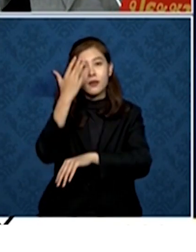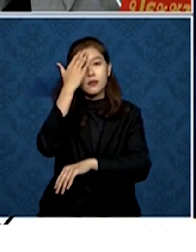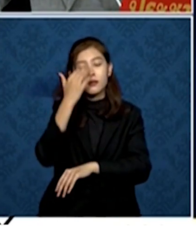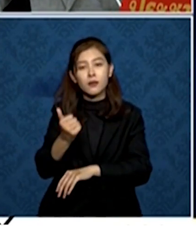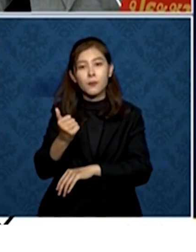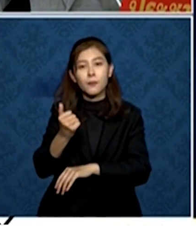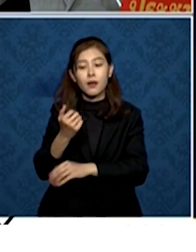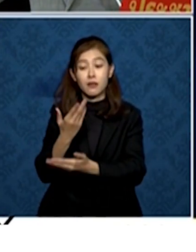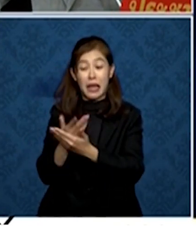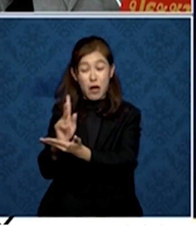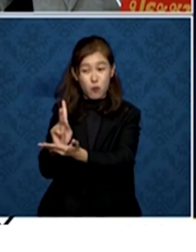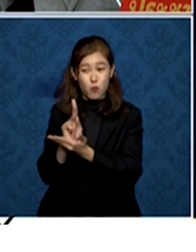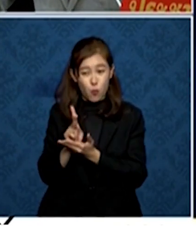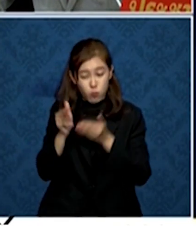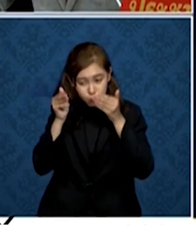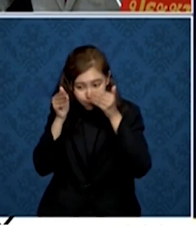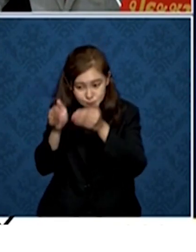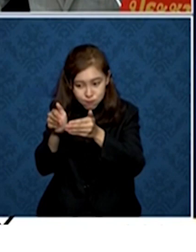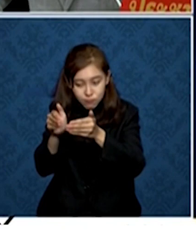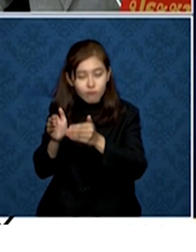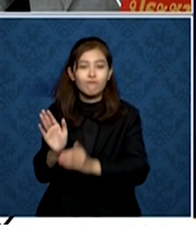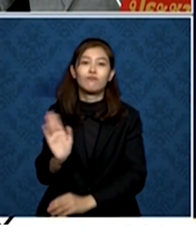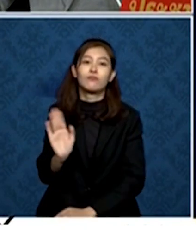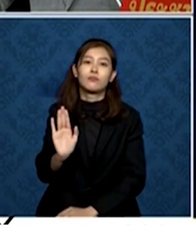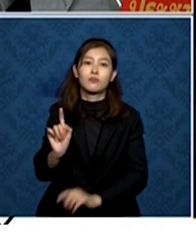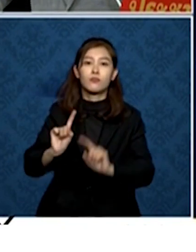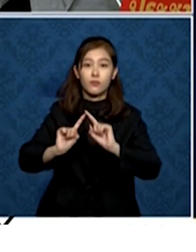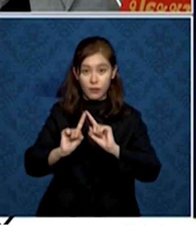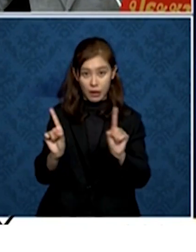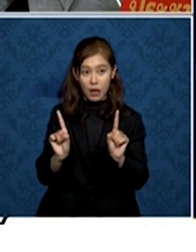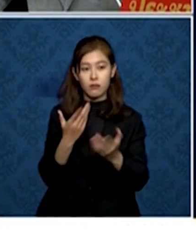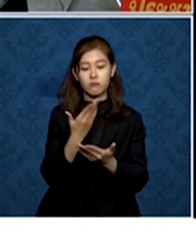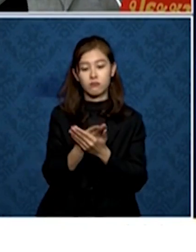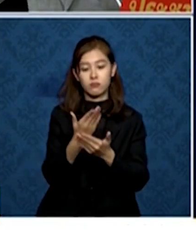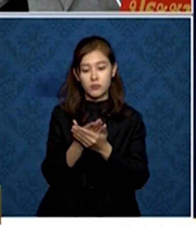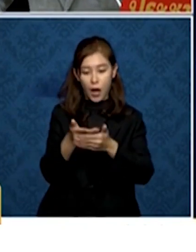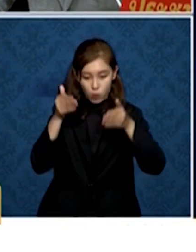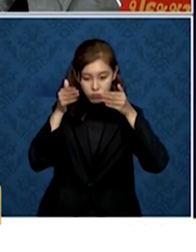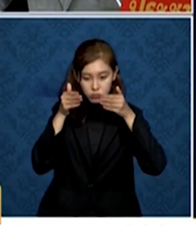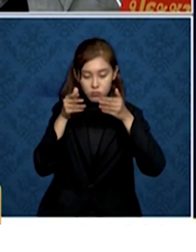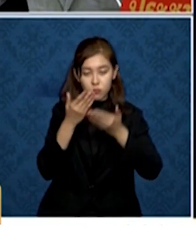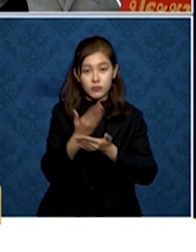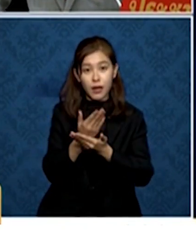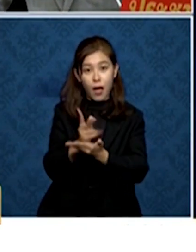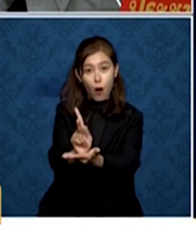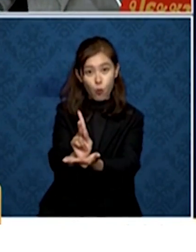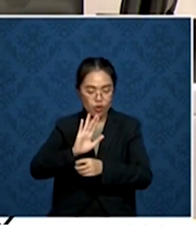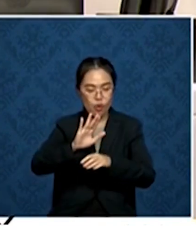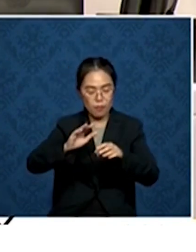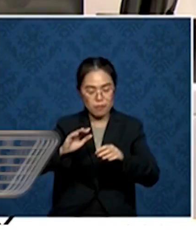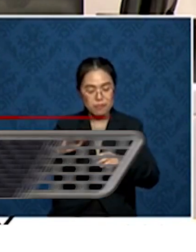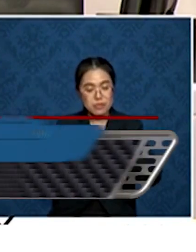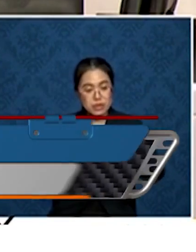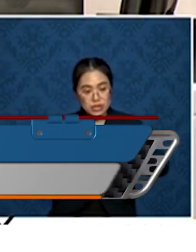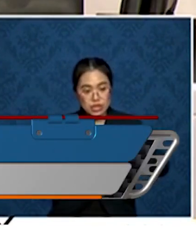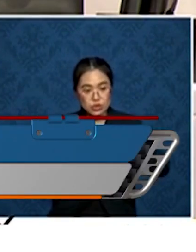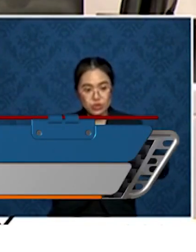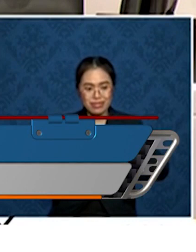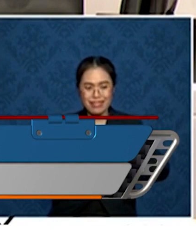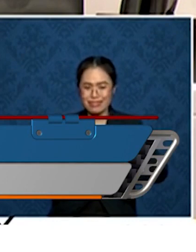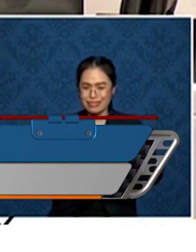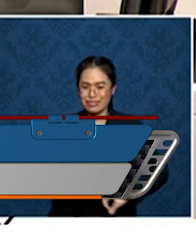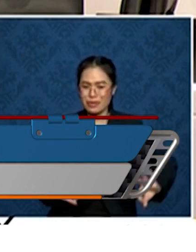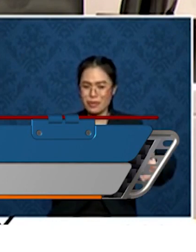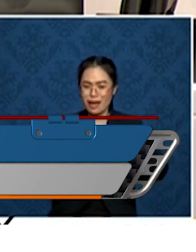าวิจารณ์เรื่องกู้มาแจกหาเสียงสนองนโยบายพรรคการเมือง แต่เราต้องการจะเติม